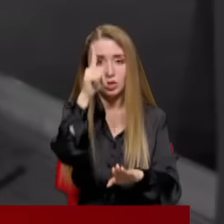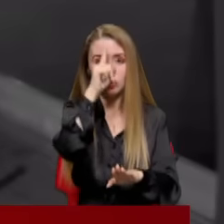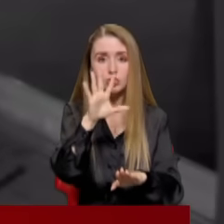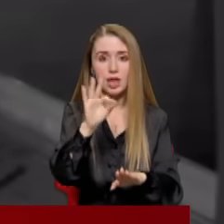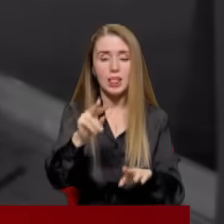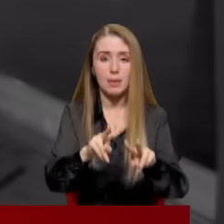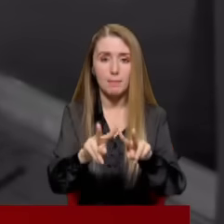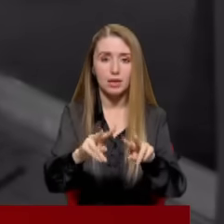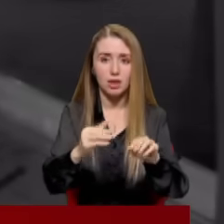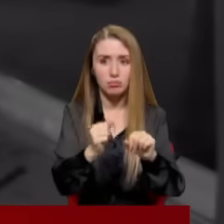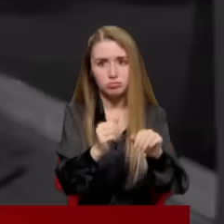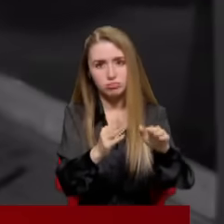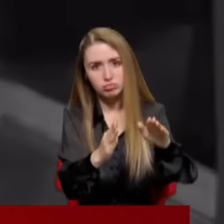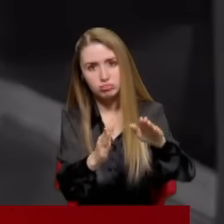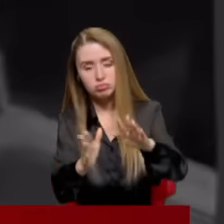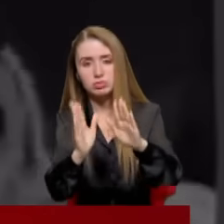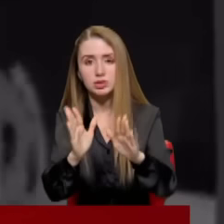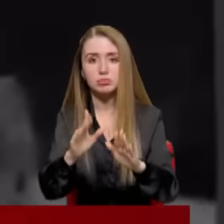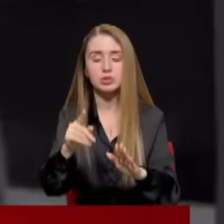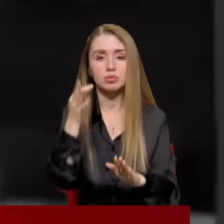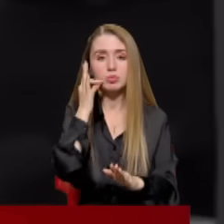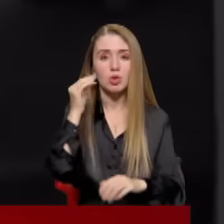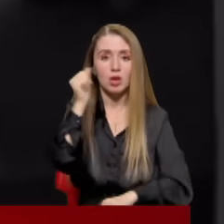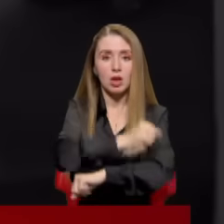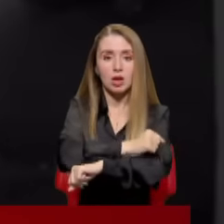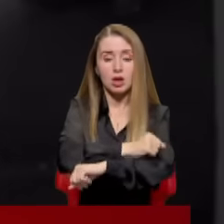kadar sürüklenme meydana geldi. Tırın o şekilde